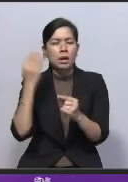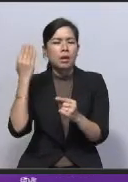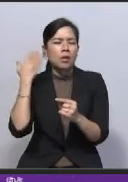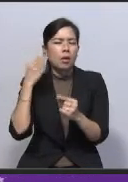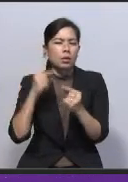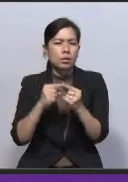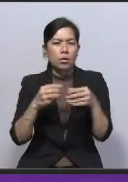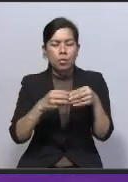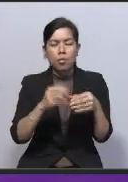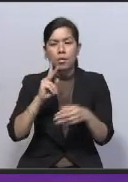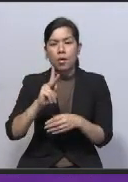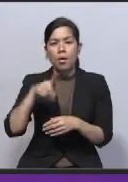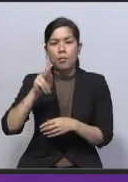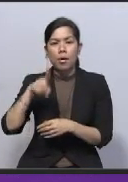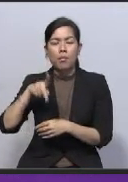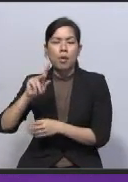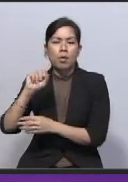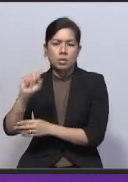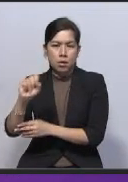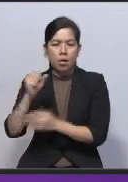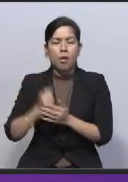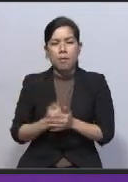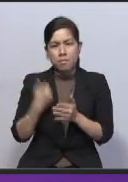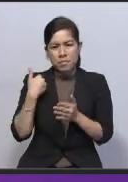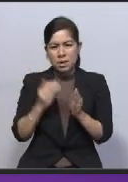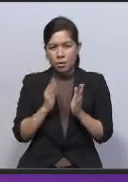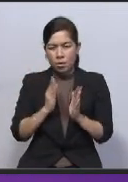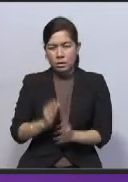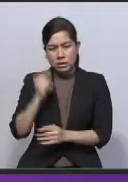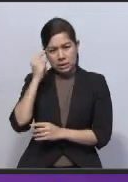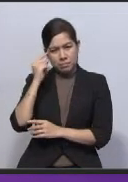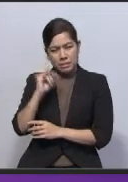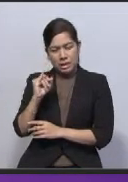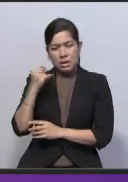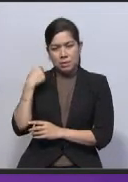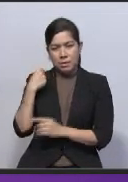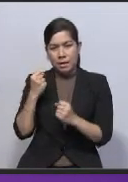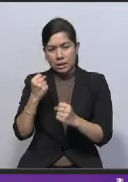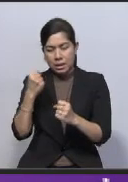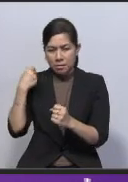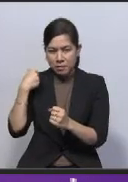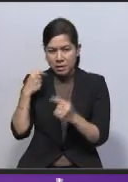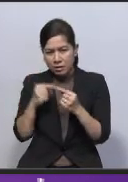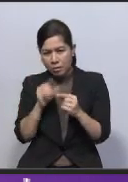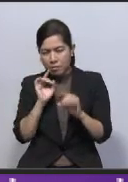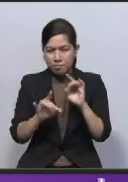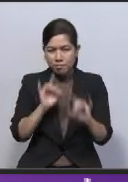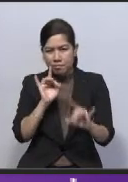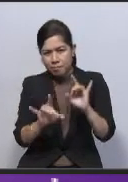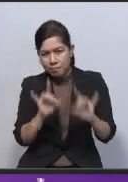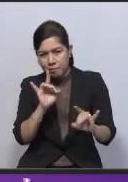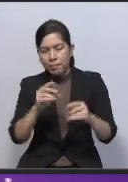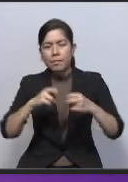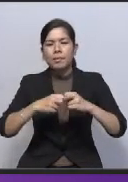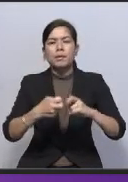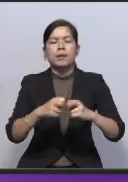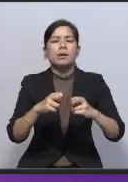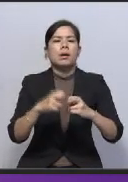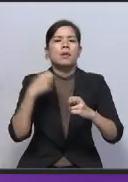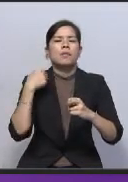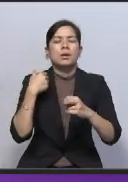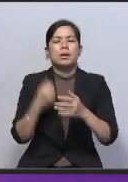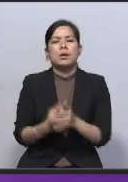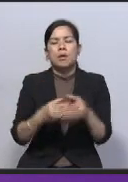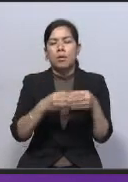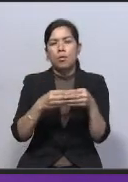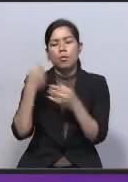เมื่อปี2556คาดว่ามีผู้ไม่หวังดีพยายามสร้างกระแสจุดชนวนความขัดแย้งขึ้นในบ้านเมืองส่วนการชุมนุม